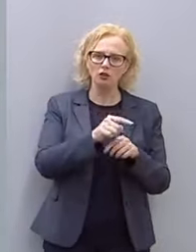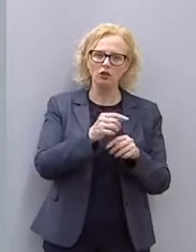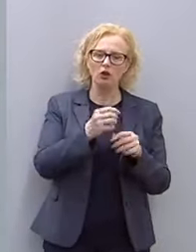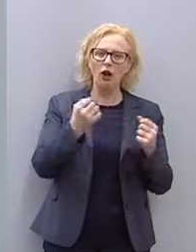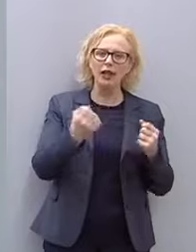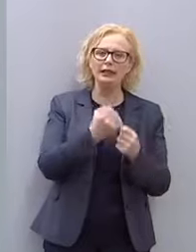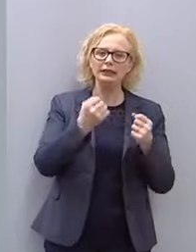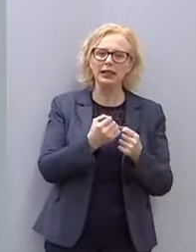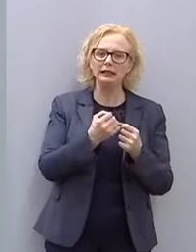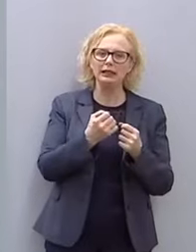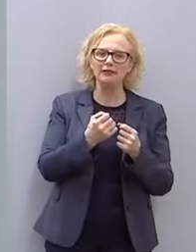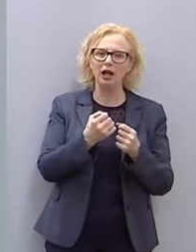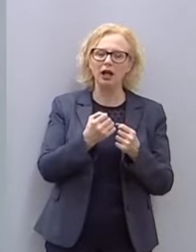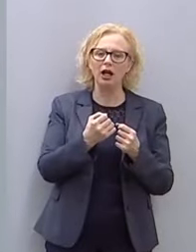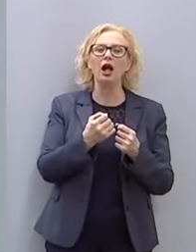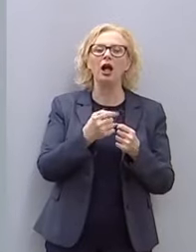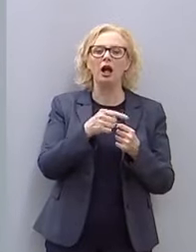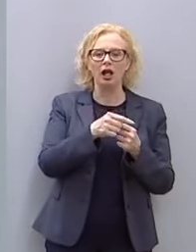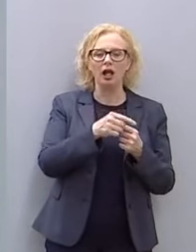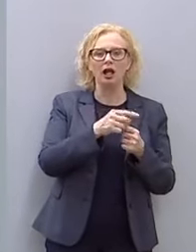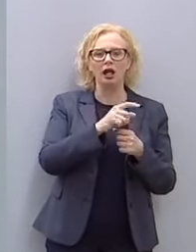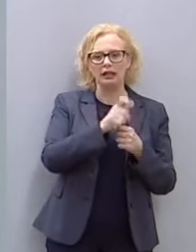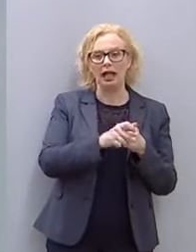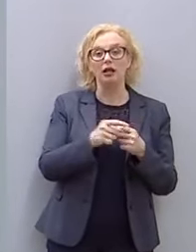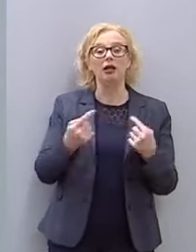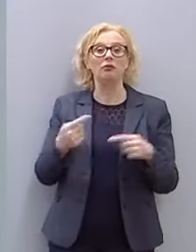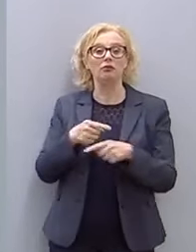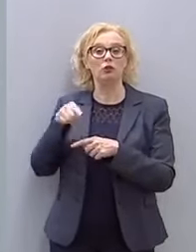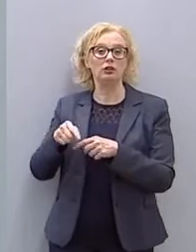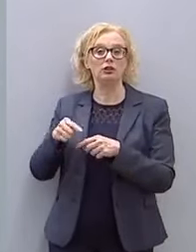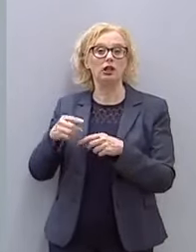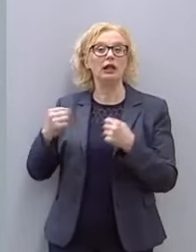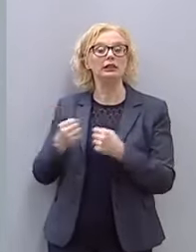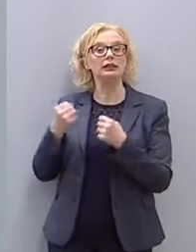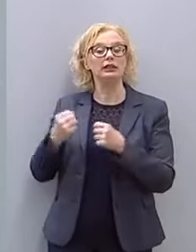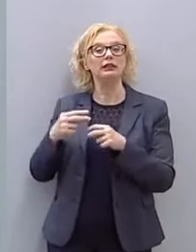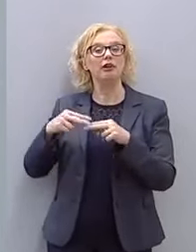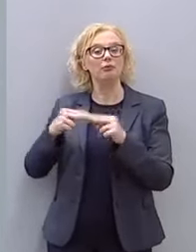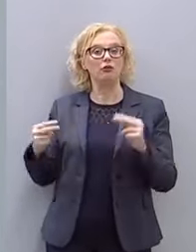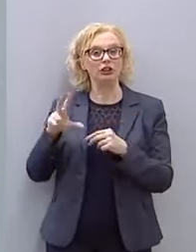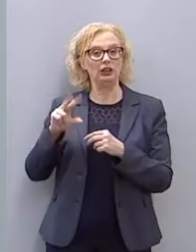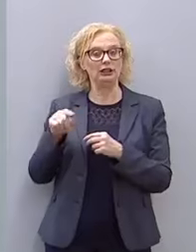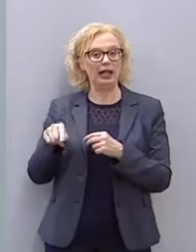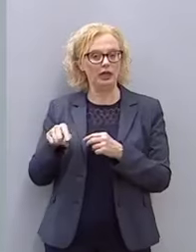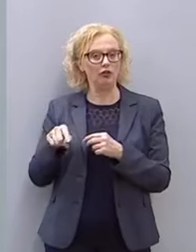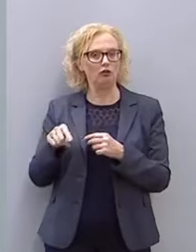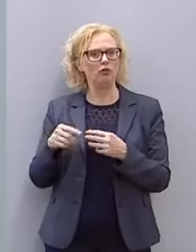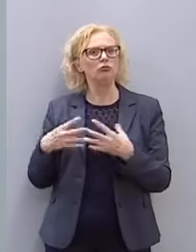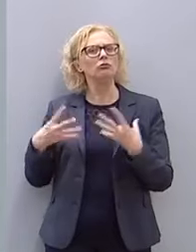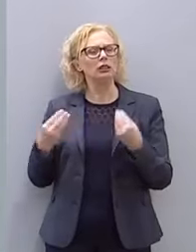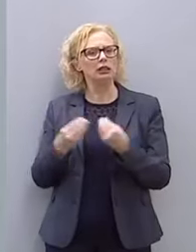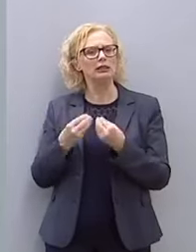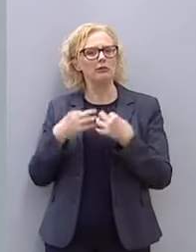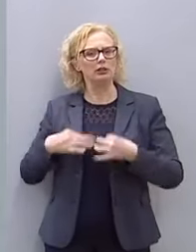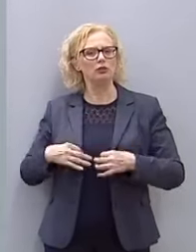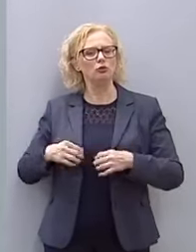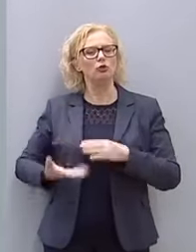della provincia autonoma di trento in collaborazione con l'istituto superiore di